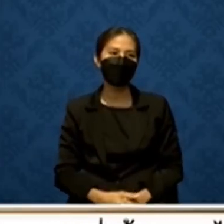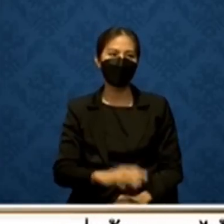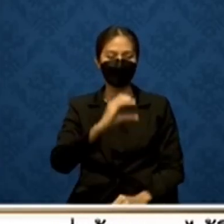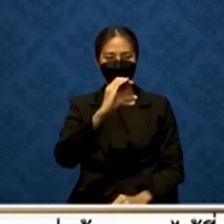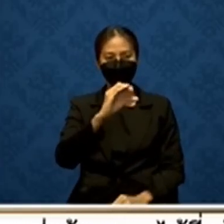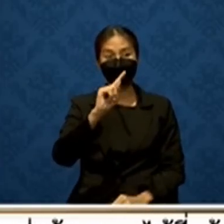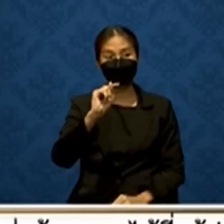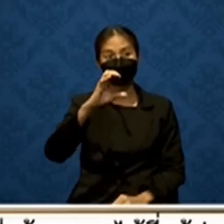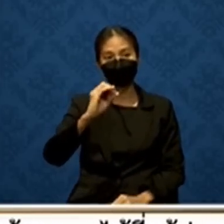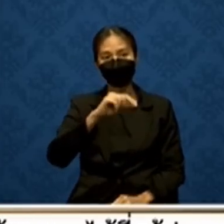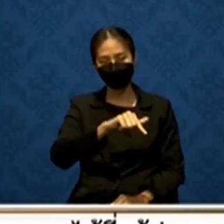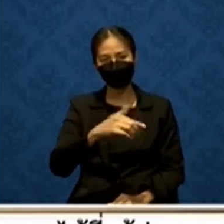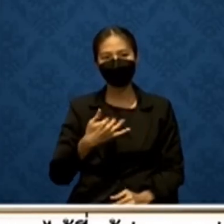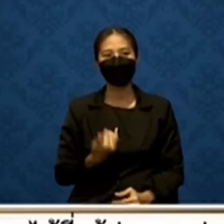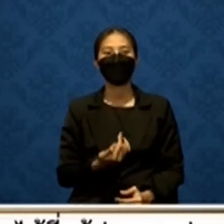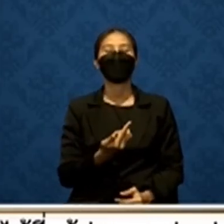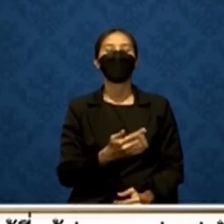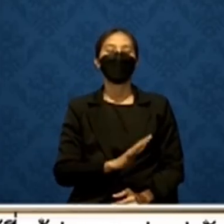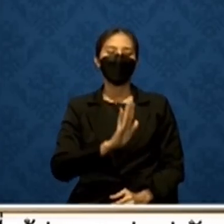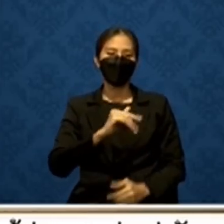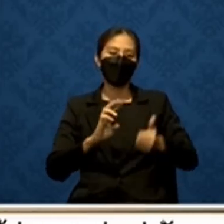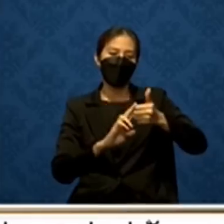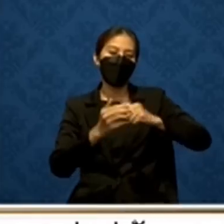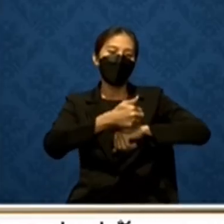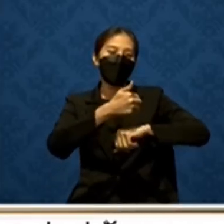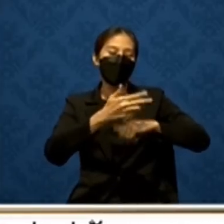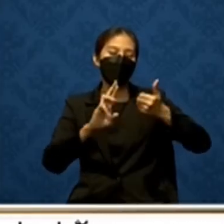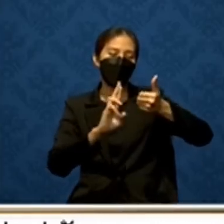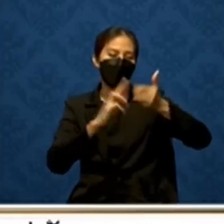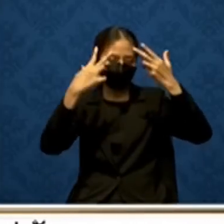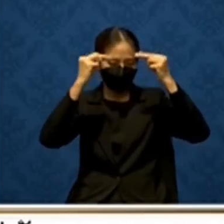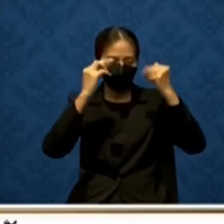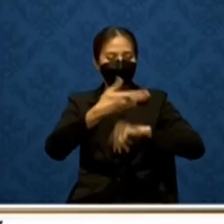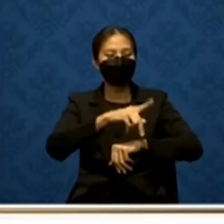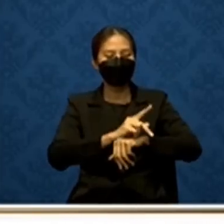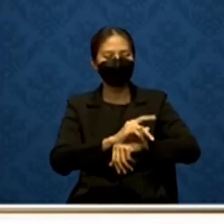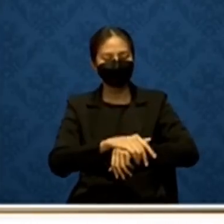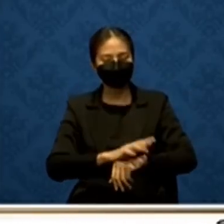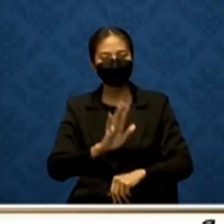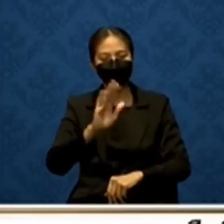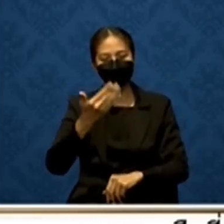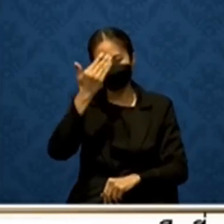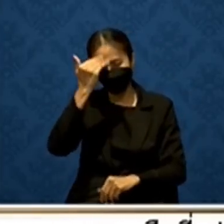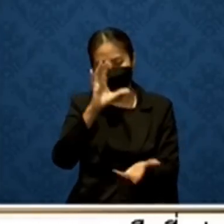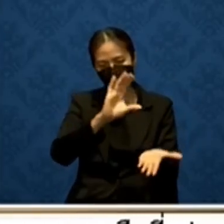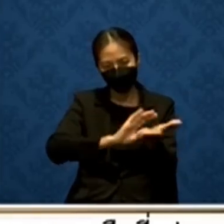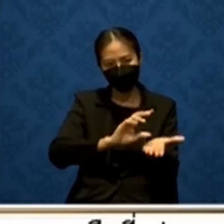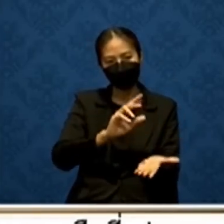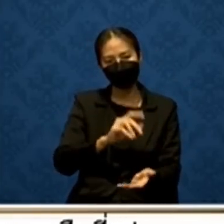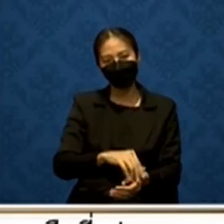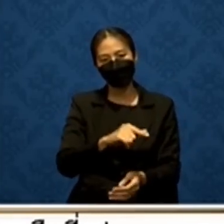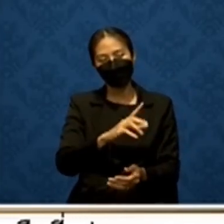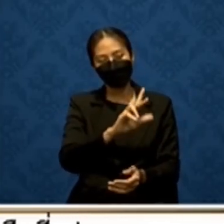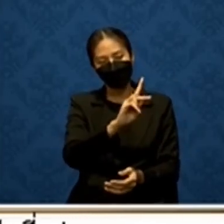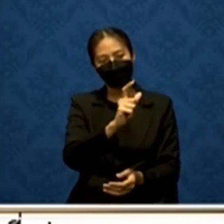Officerองประเทศนคือพนเประวิทย์วสุวรณก็ไมนาแลกใจครั ที่ Cloud ของกอรมนอเยอะกว่างบ Cloud